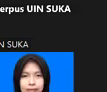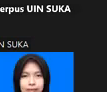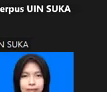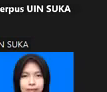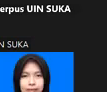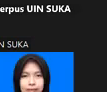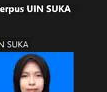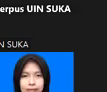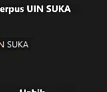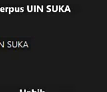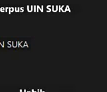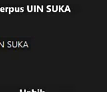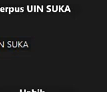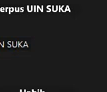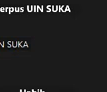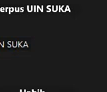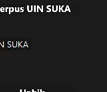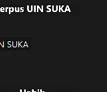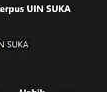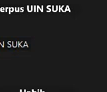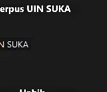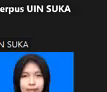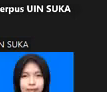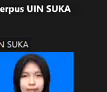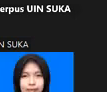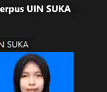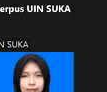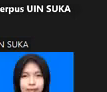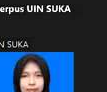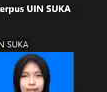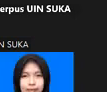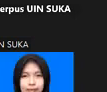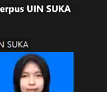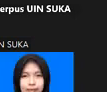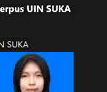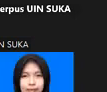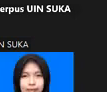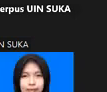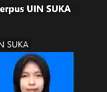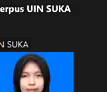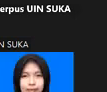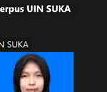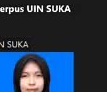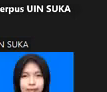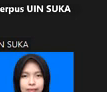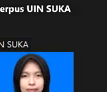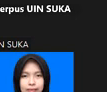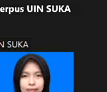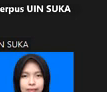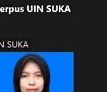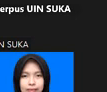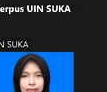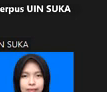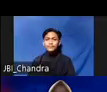mulainya dari sini yang ini Nggak maksudnya kalau di daftar pustaka itu kan kita penulisannya baris pertama itu